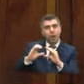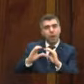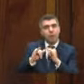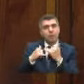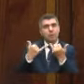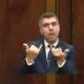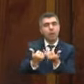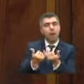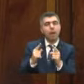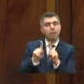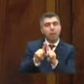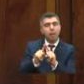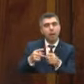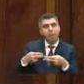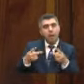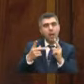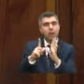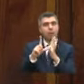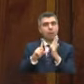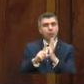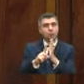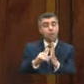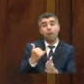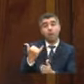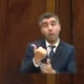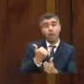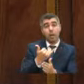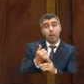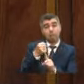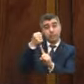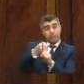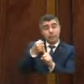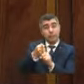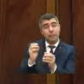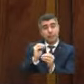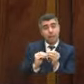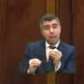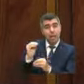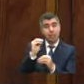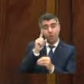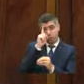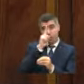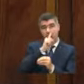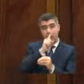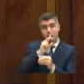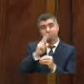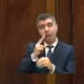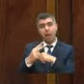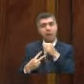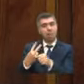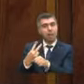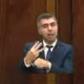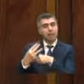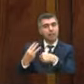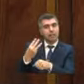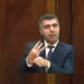تباعا المراسيم ديالها، وهذا ورش مهم جدا اللي غادي يرفع ان شاء الله في نهايته بعد سنتين او 3 سنوات